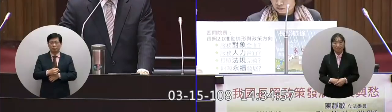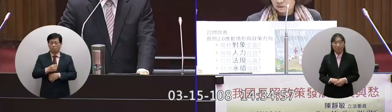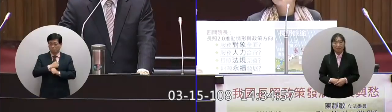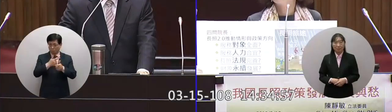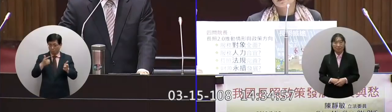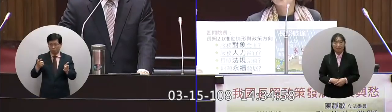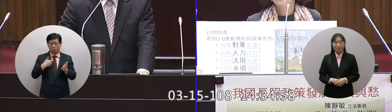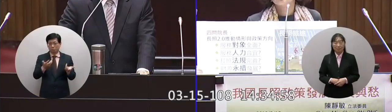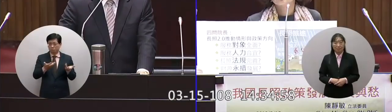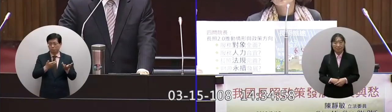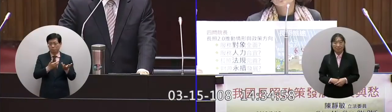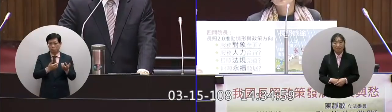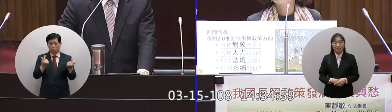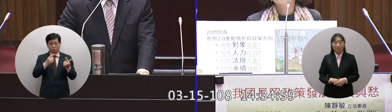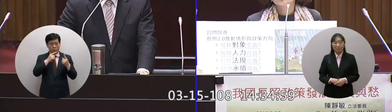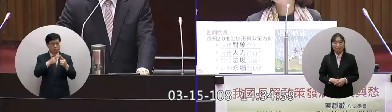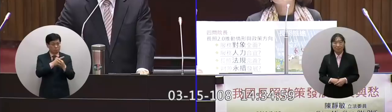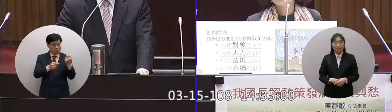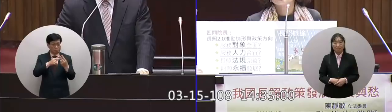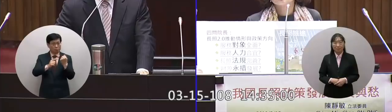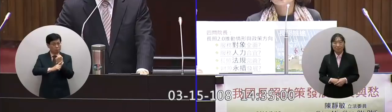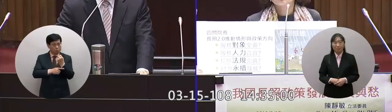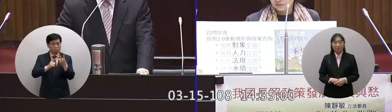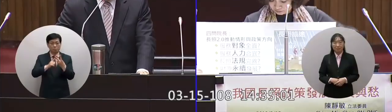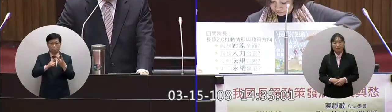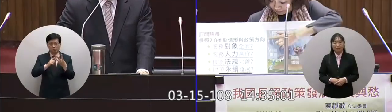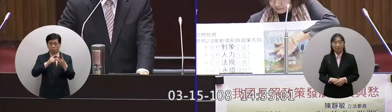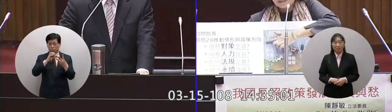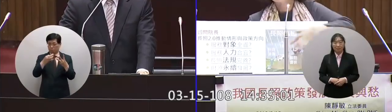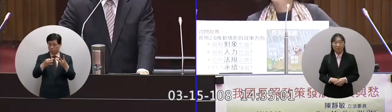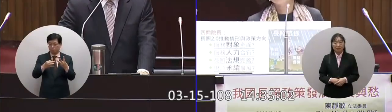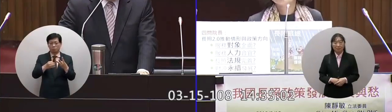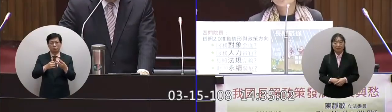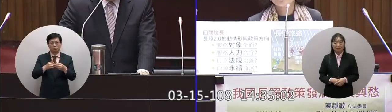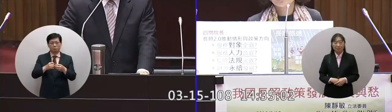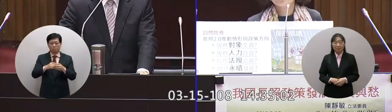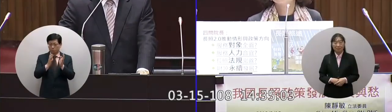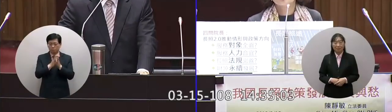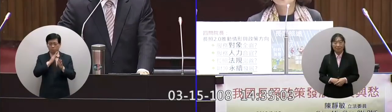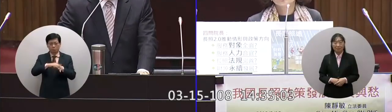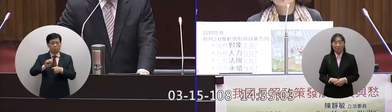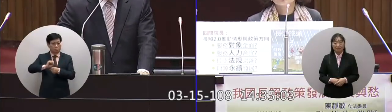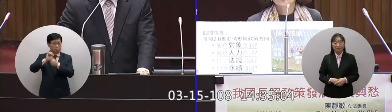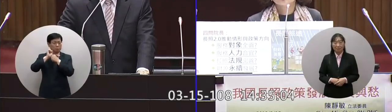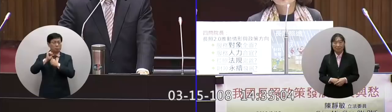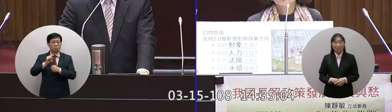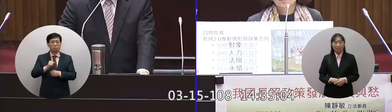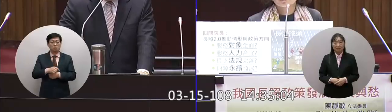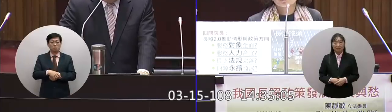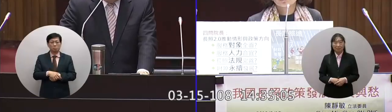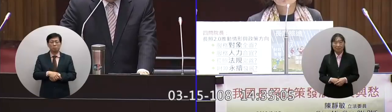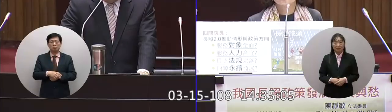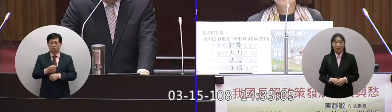种面向，包括人力、法规、财力各种方面来加强应该